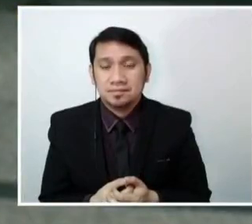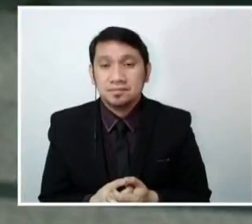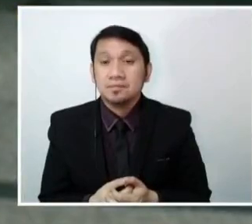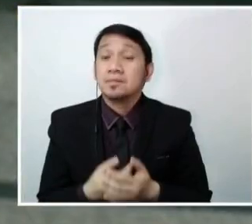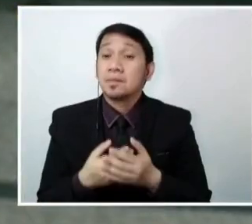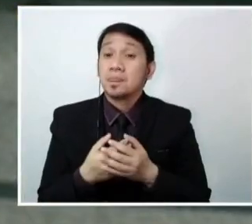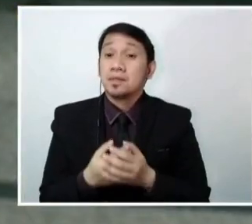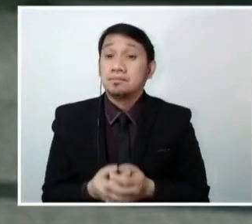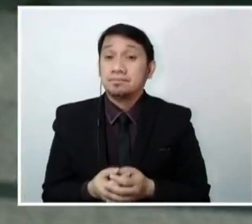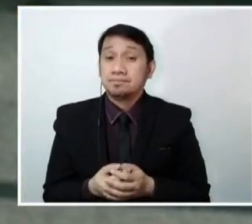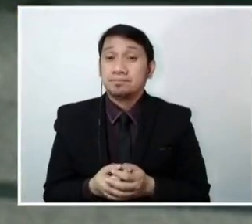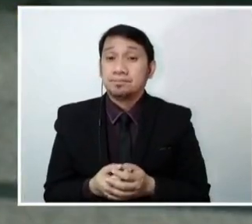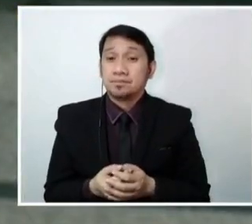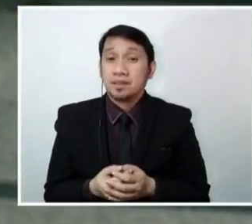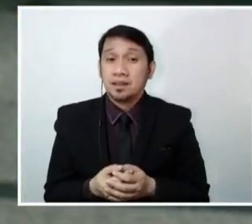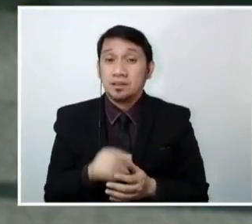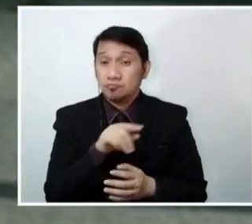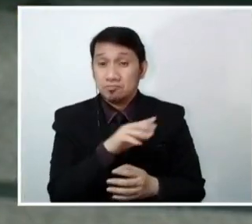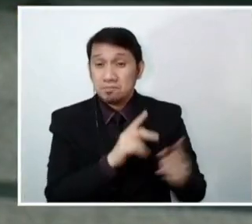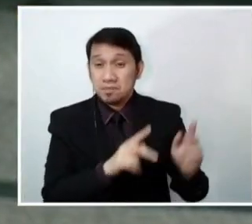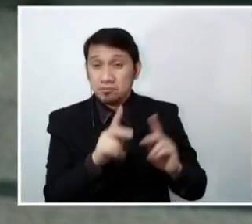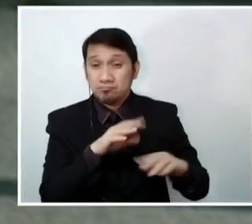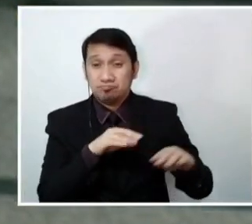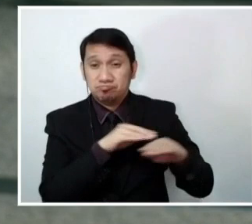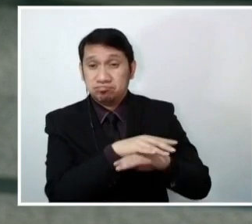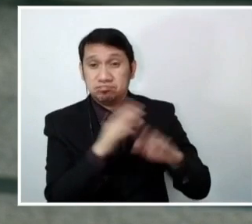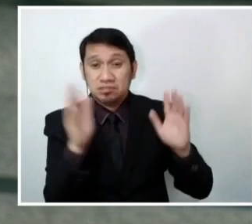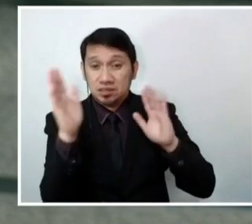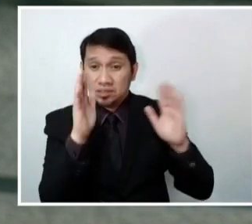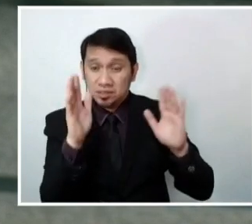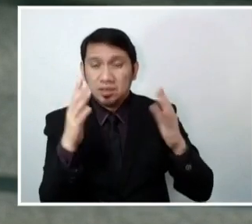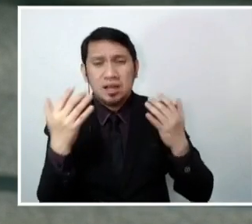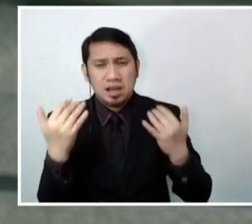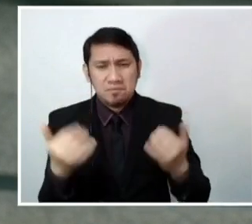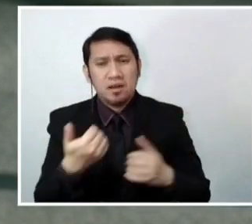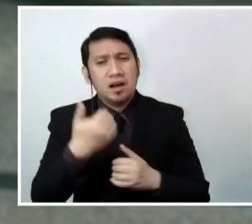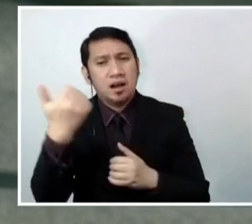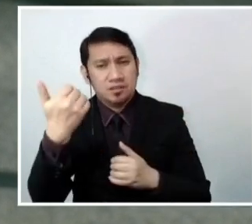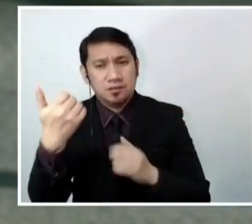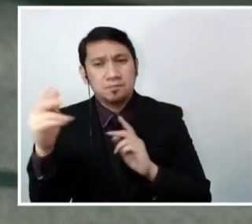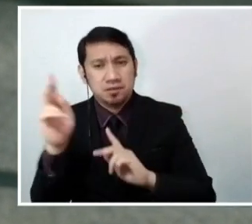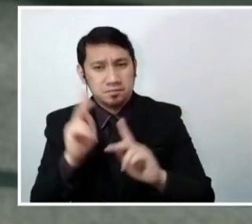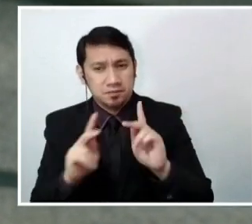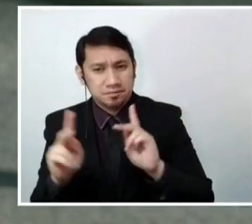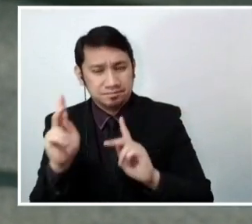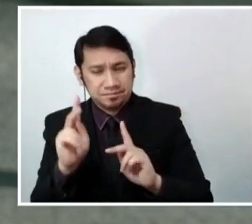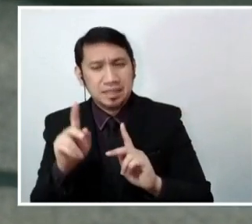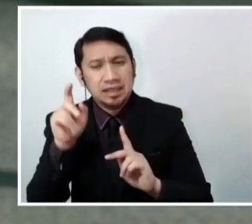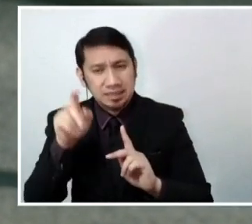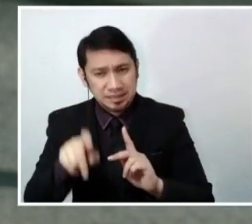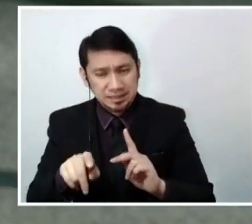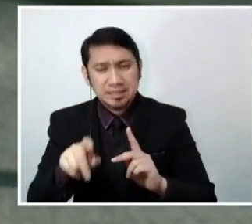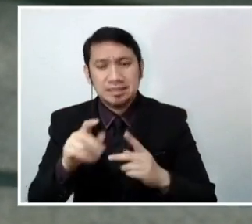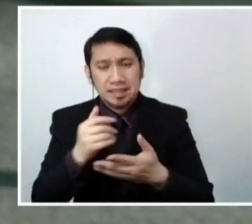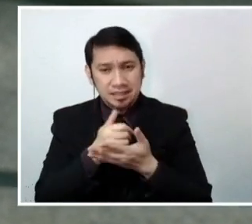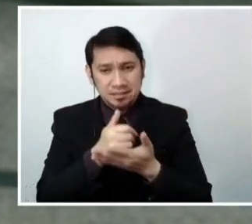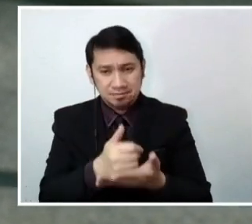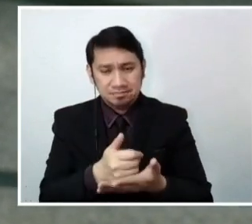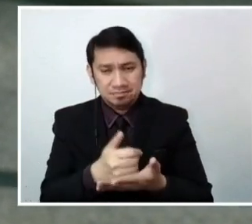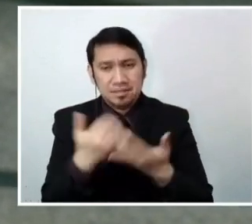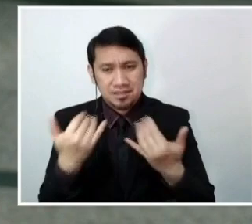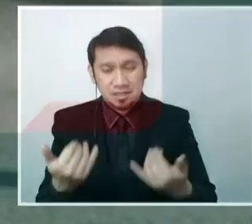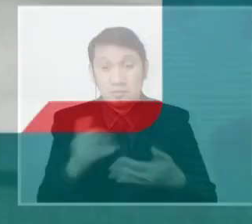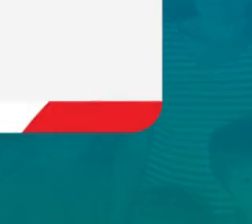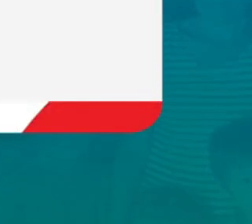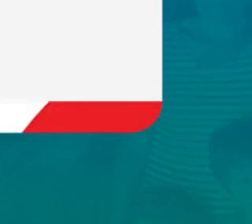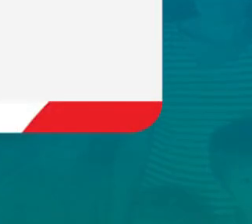Bukod po sa mga nasalanta ng bagyo, marami pa rin po tayong mga kapamilyang nangangailangan ng tulong ngayong may pandemya. Sa mga nais